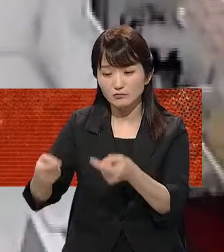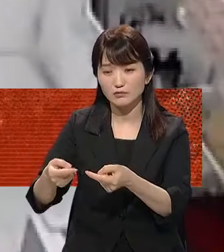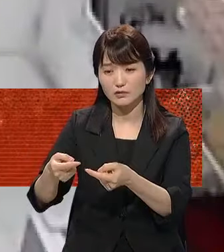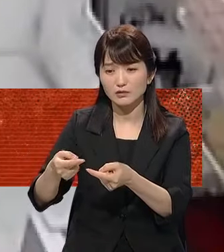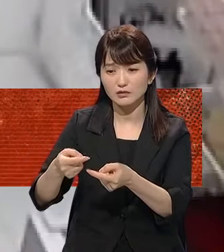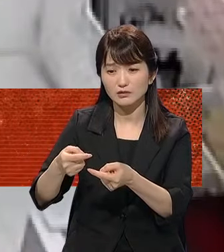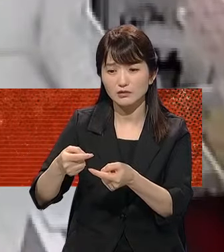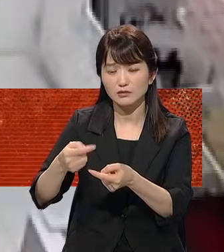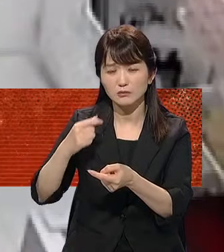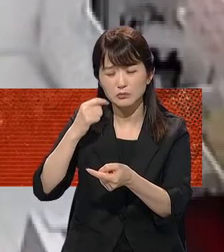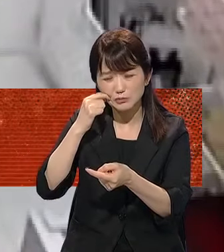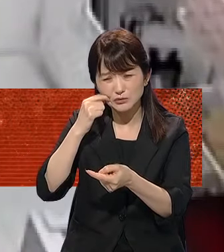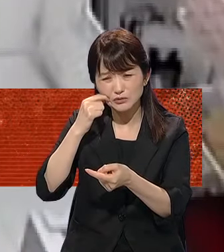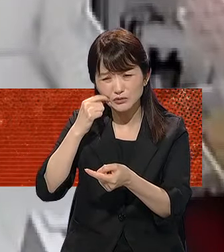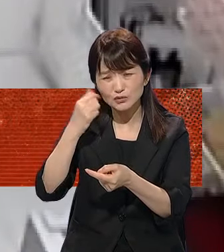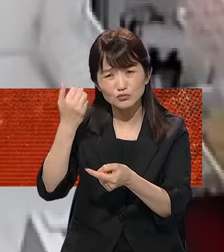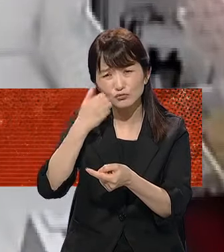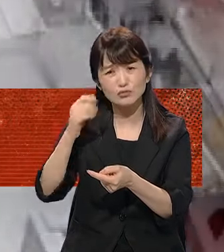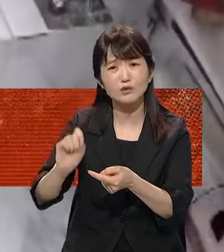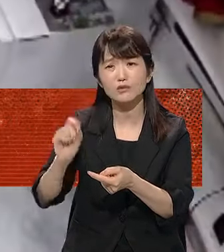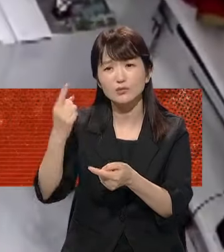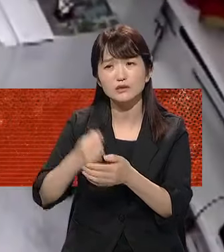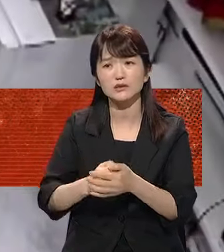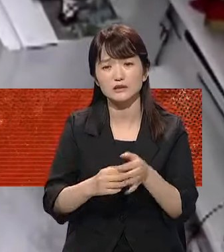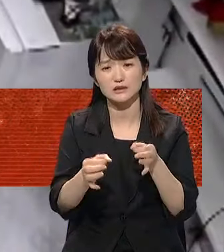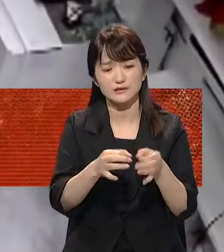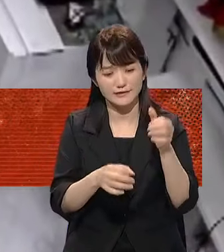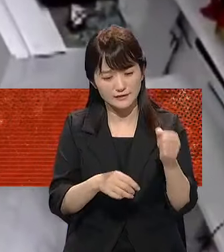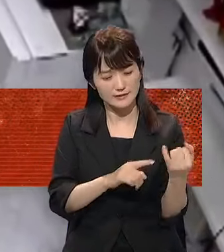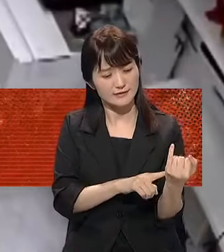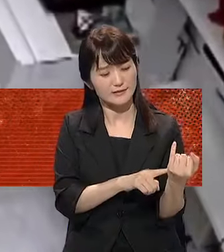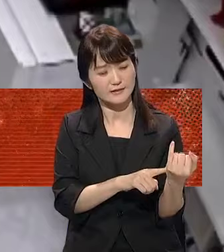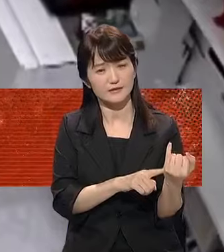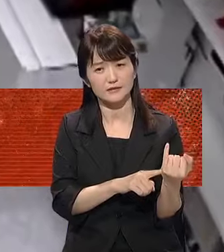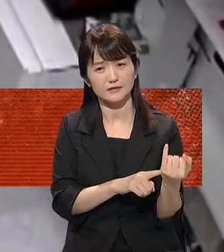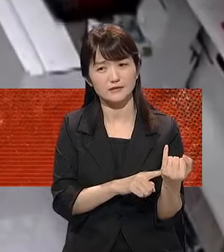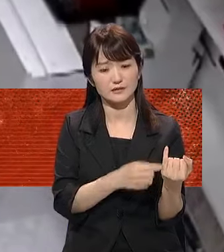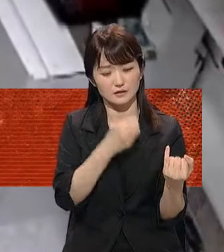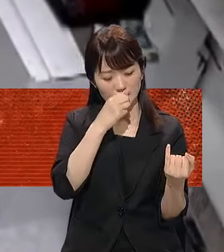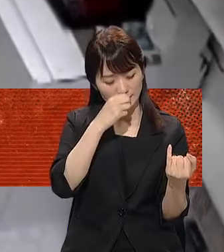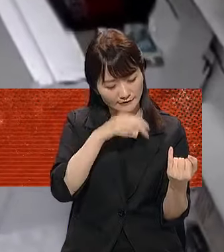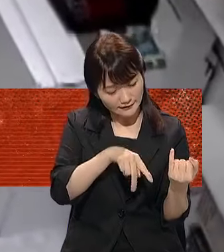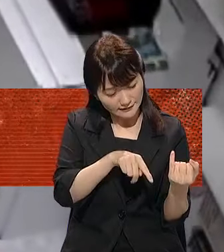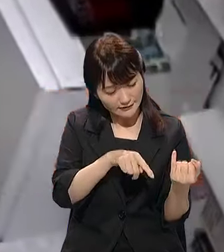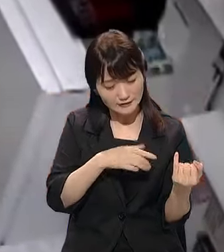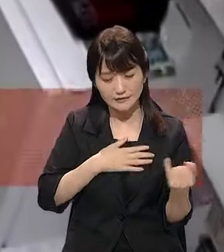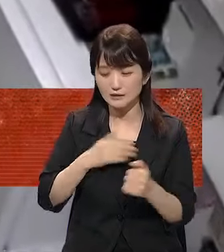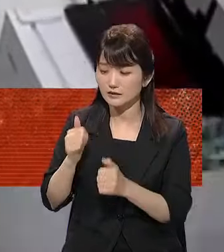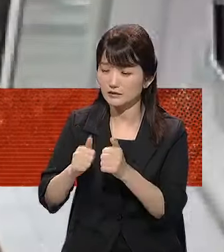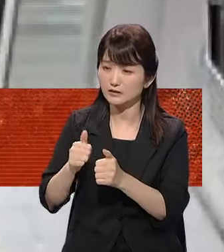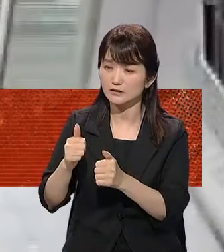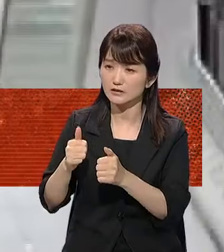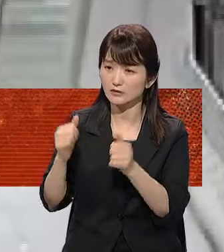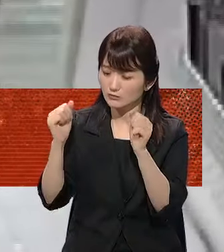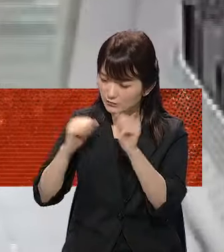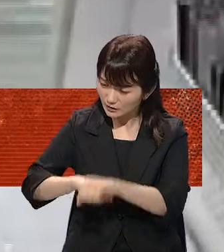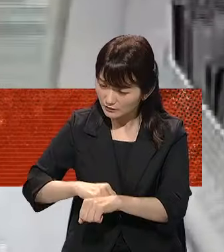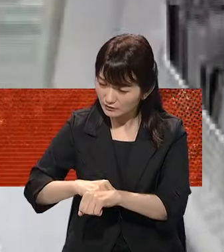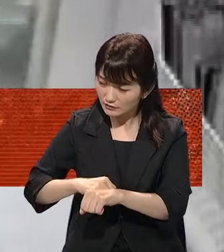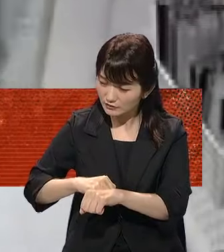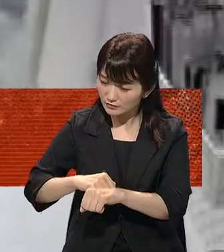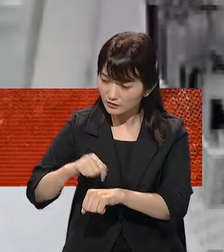탓을 하셨잖아요 여기서 한숨 쉬 가지고 기분 나빠 가지고 시험을 망쳤는데 정말 그래서 시험을 망 치셨고 저는 여쭤보고